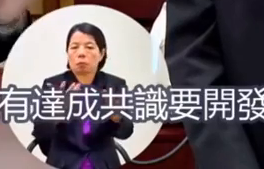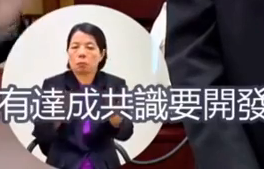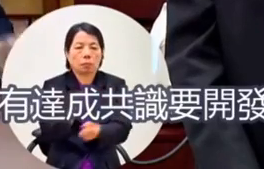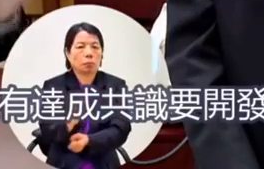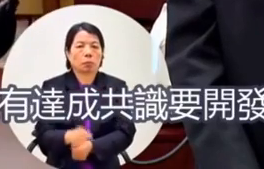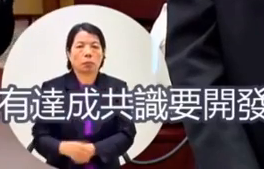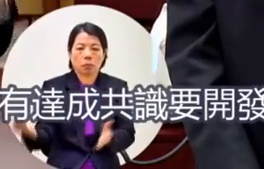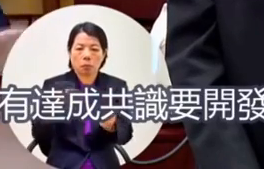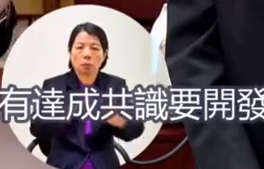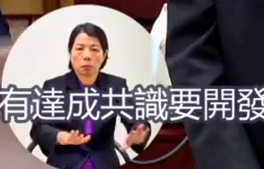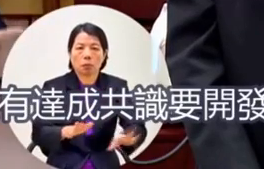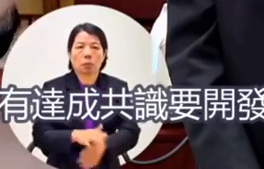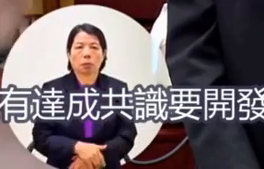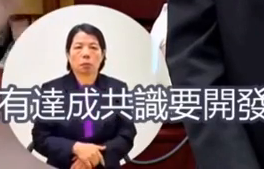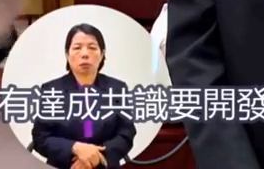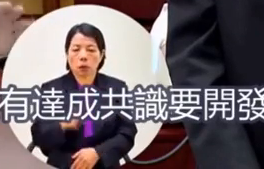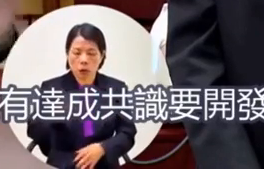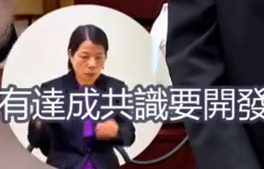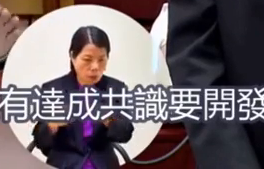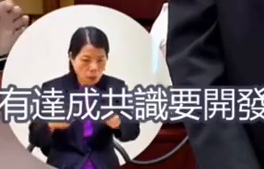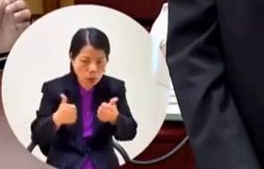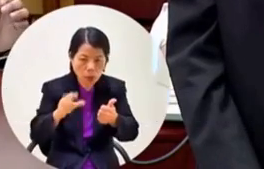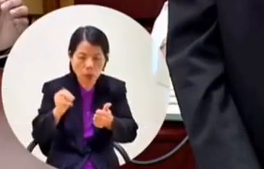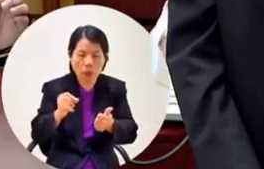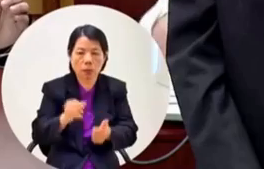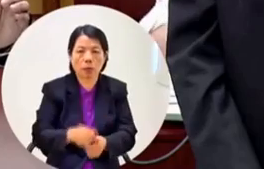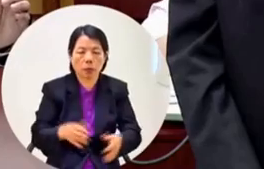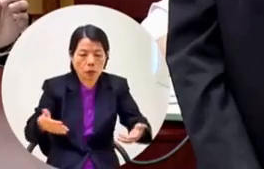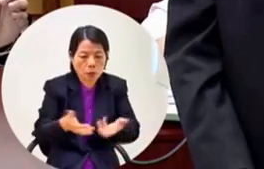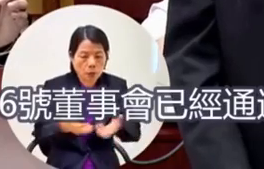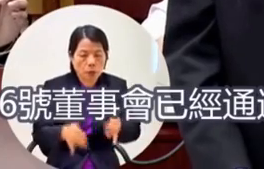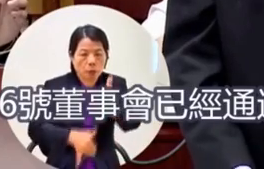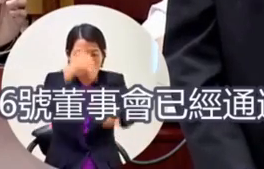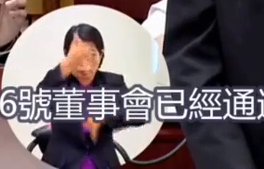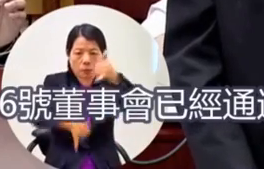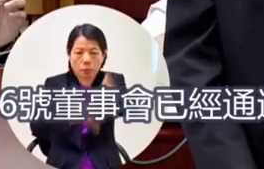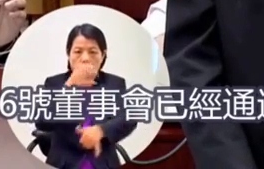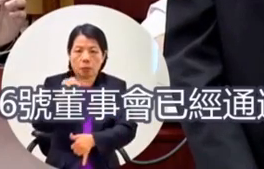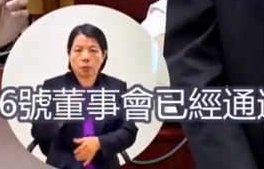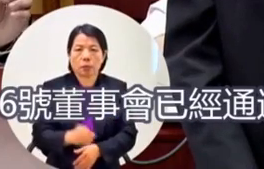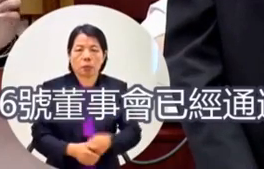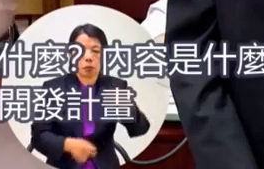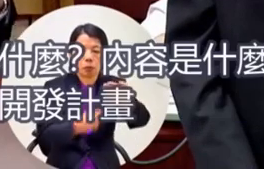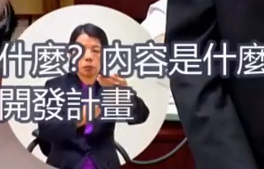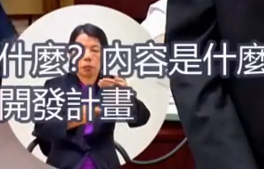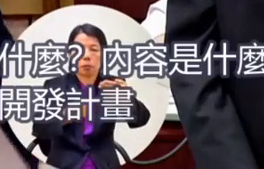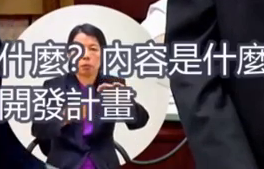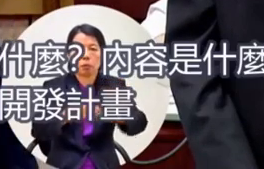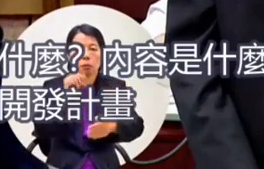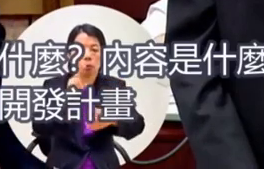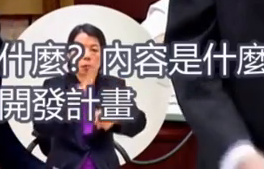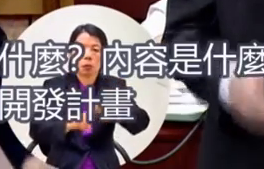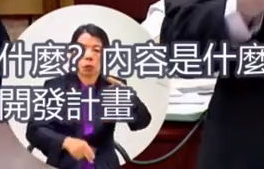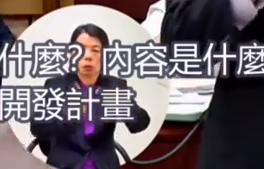今到底有没有达成共识要开发摩天轮？ 我们在9月6号董事会已经通过。 通过？